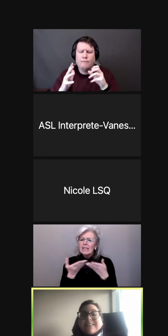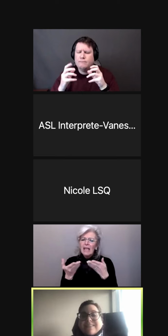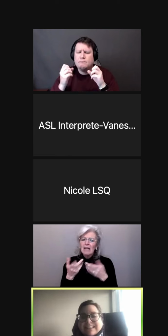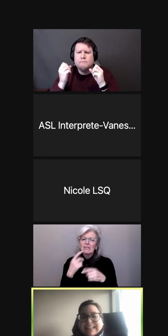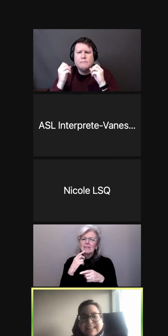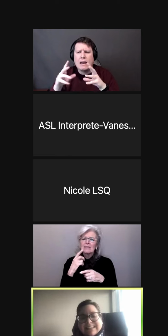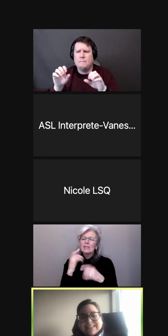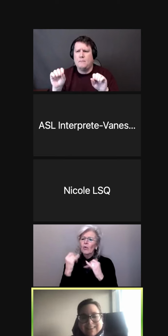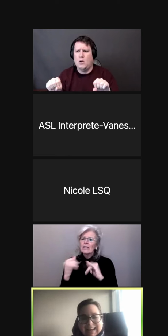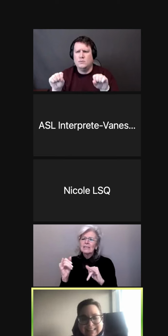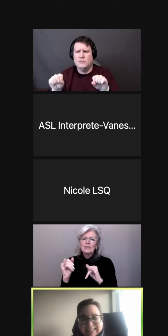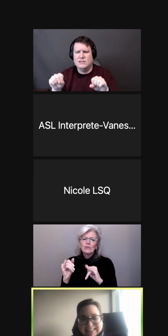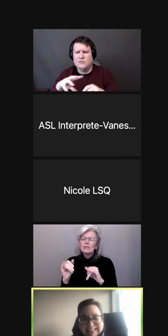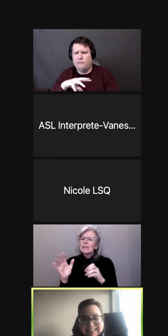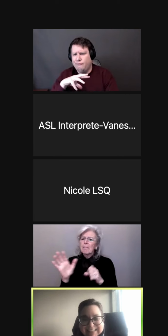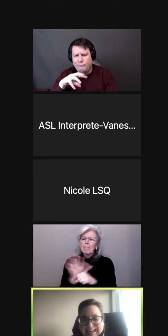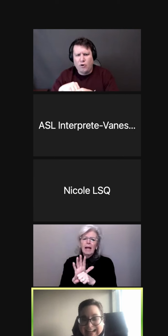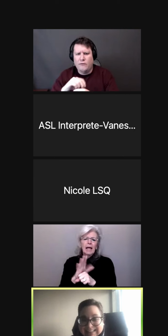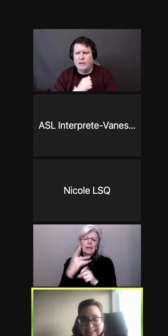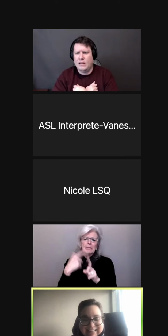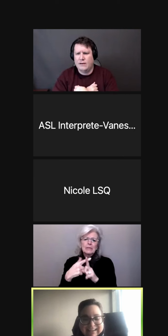plein chargé de possibilités.